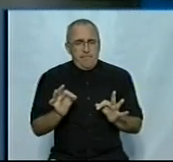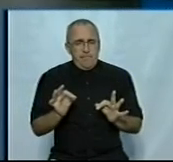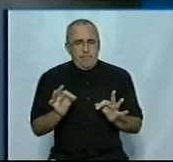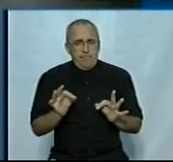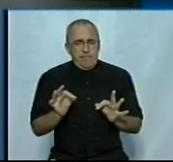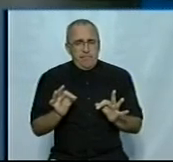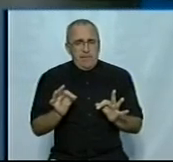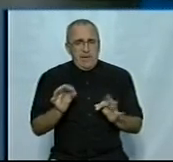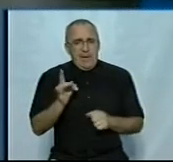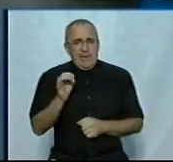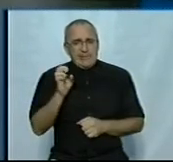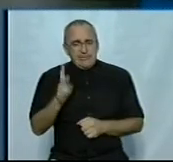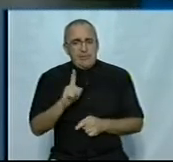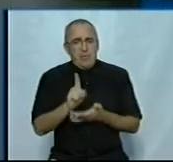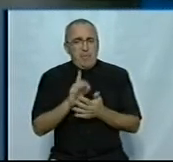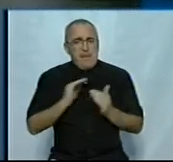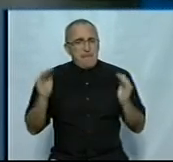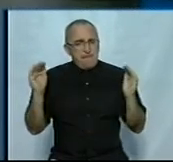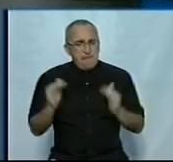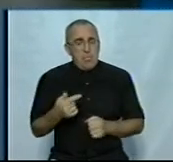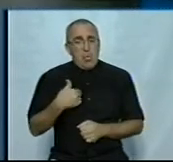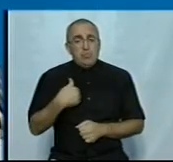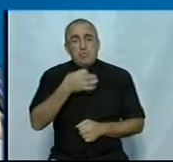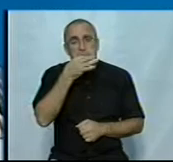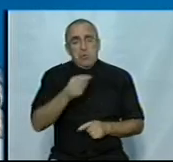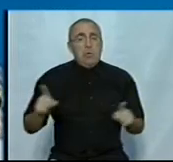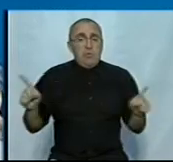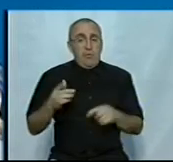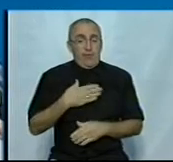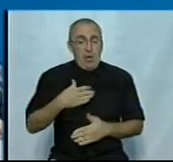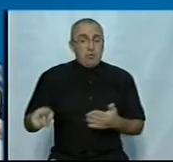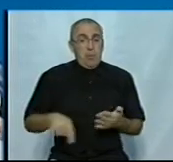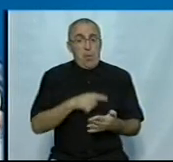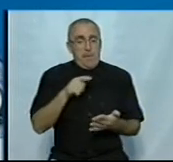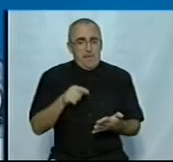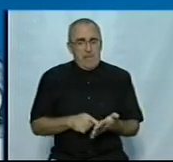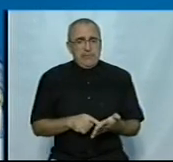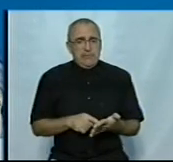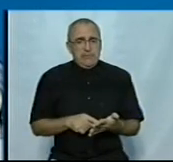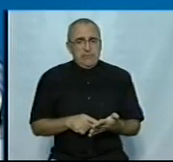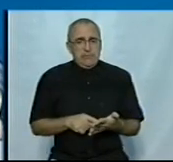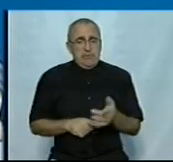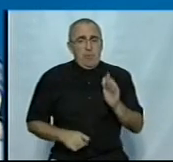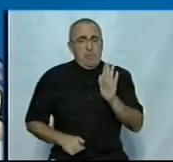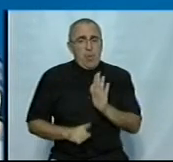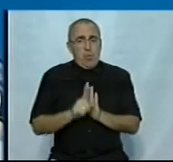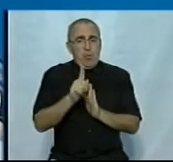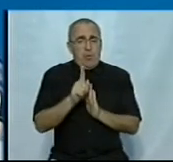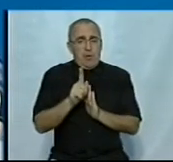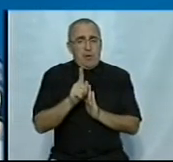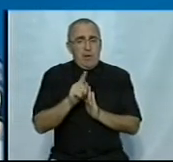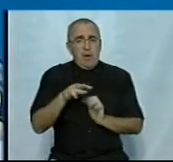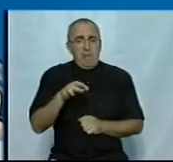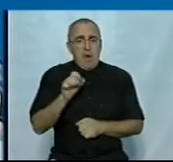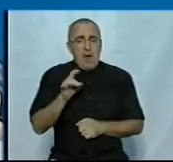плани повинні бути мінімізовані. Я хочу сказати, що в нашому місті почався марафон